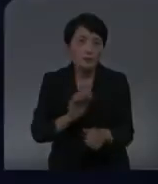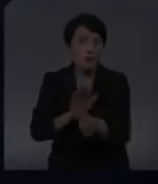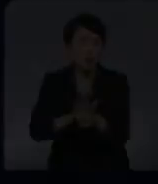cảnh ở